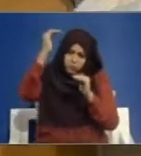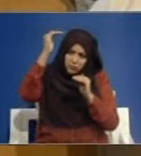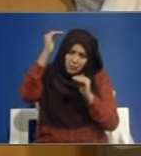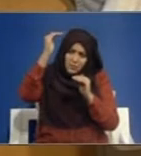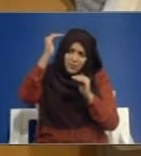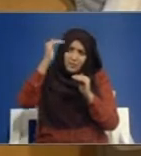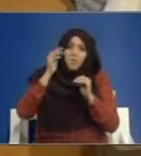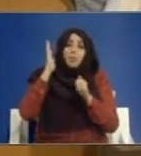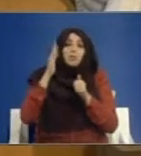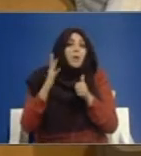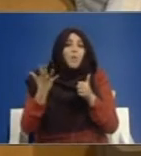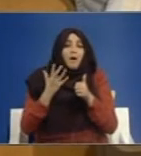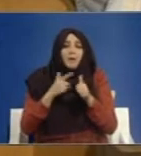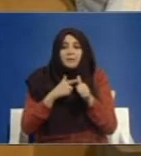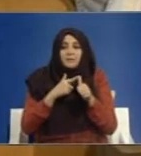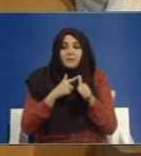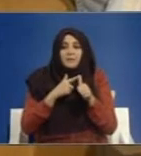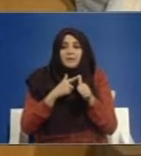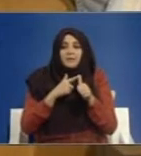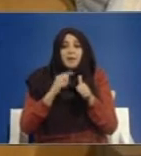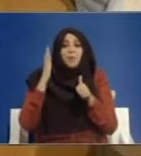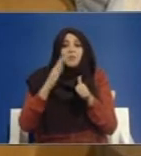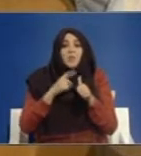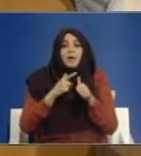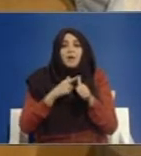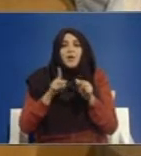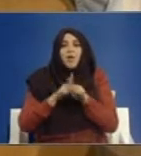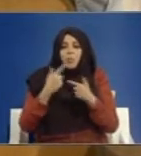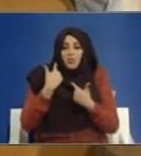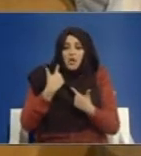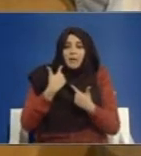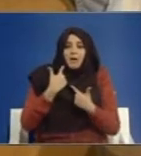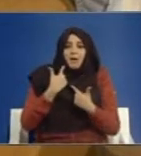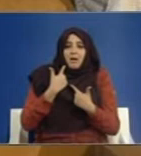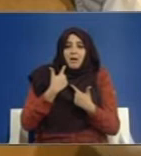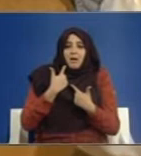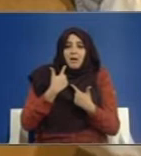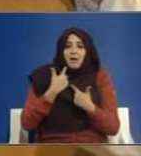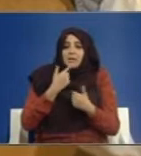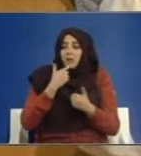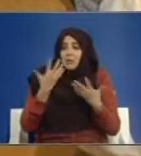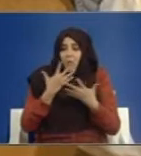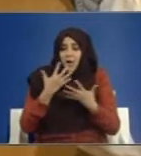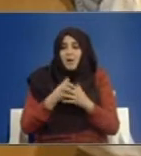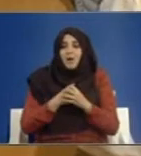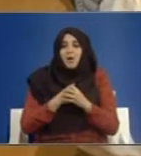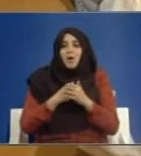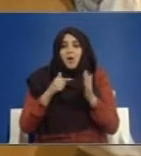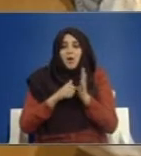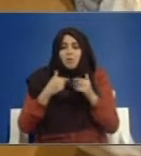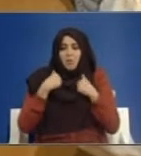التقوى، تحتاج إلى عدة أمور. الأمر الأول تحتاج إلى مجاهدة. وش معنى مجاهدة؟ الإنسان